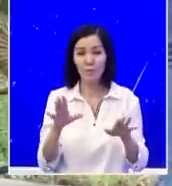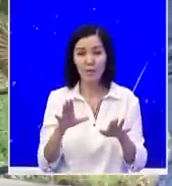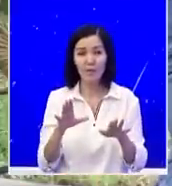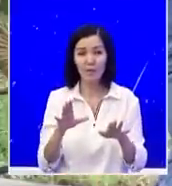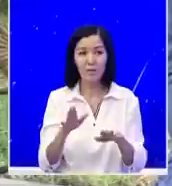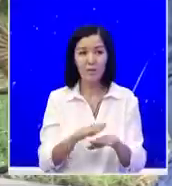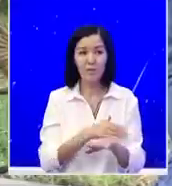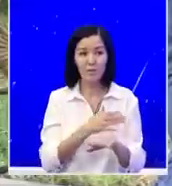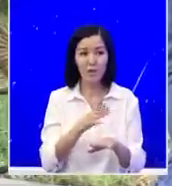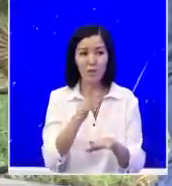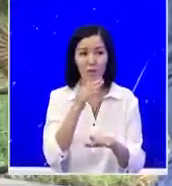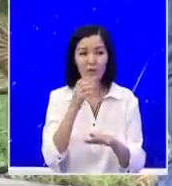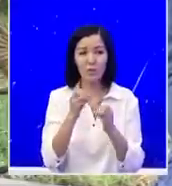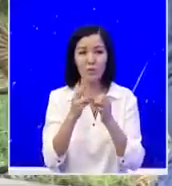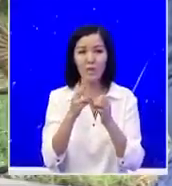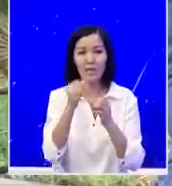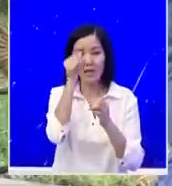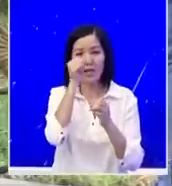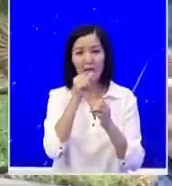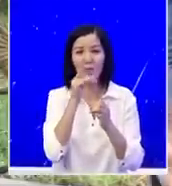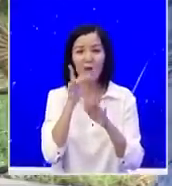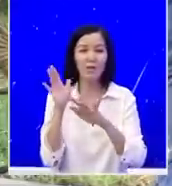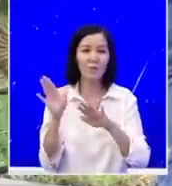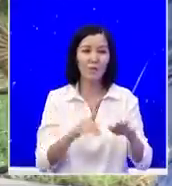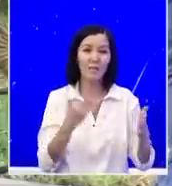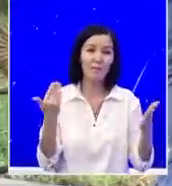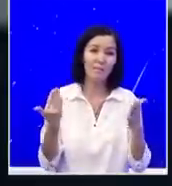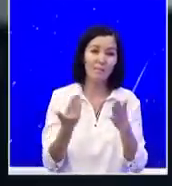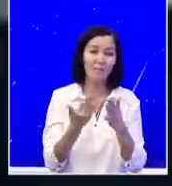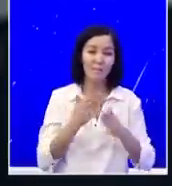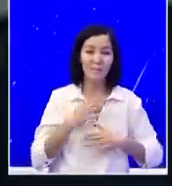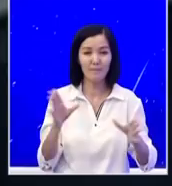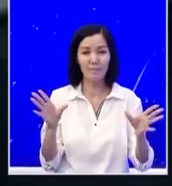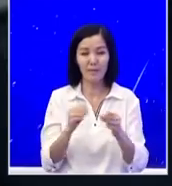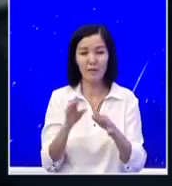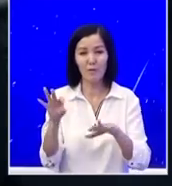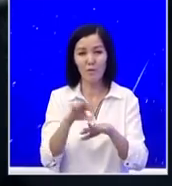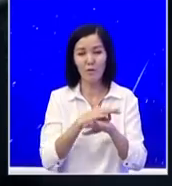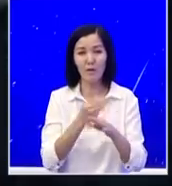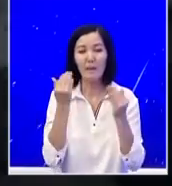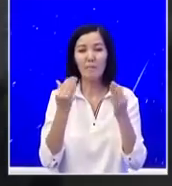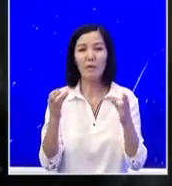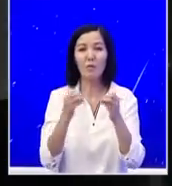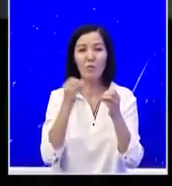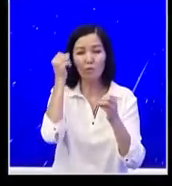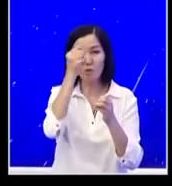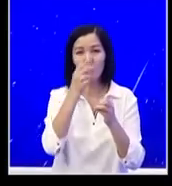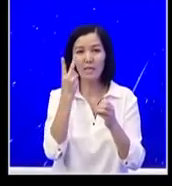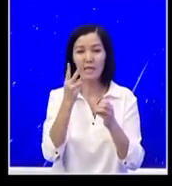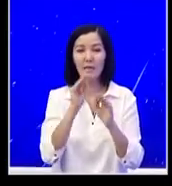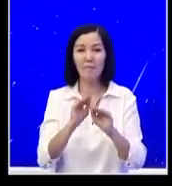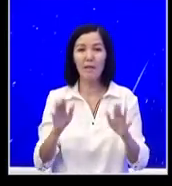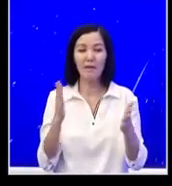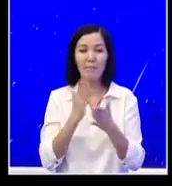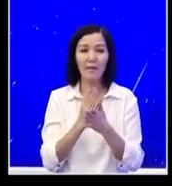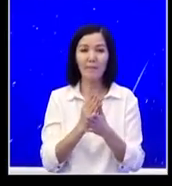Көп уақыт ұзаған жоқ, 12 айдан кейін біз Қуаныш екеуміз шаңырақ көтердік. Бұл отбасыға биыл 10 жыл, қазір 2 бала тәрбиелеп